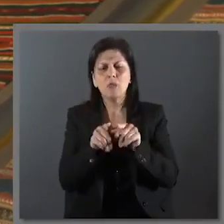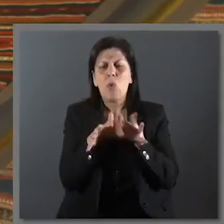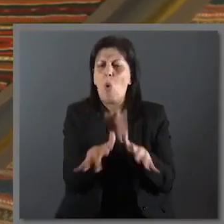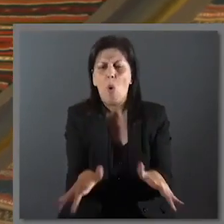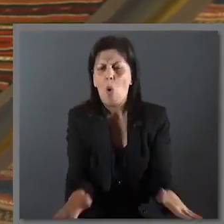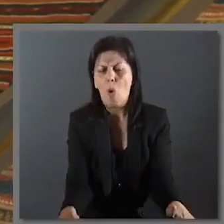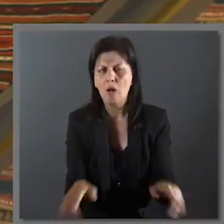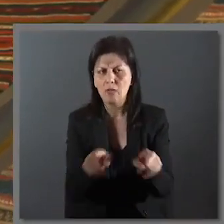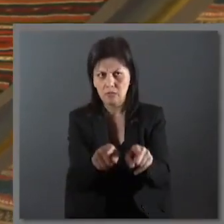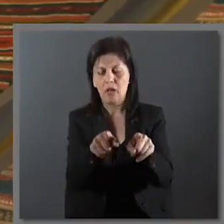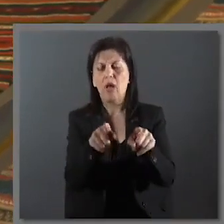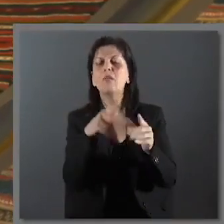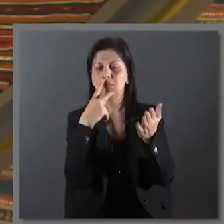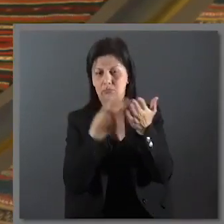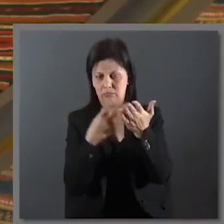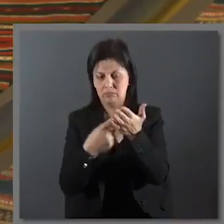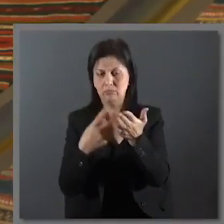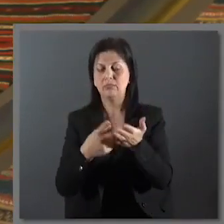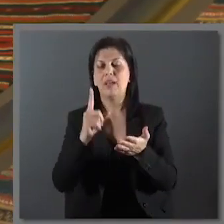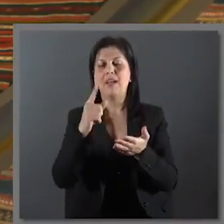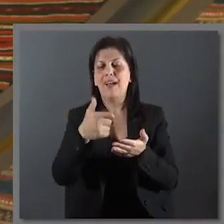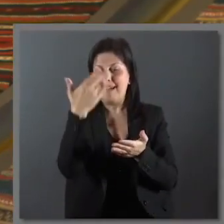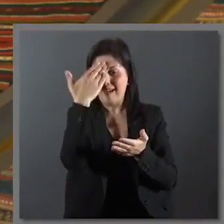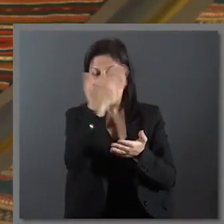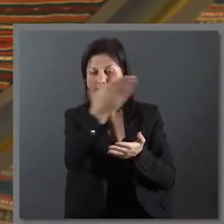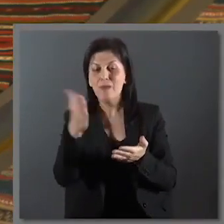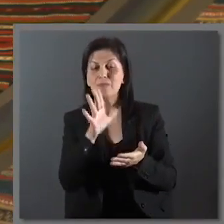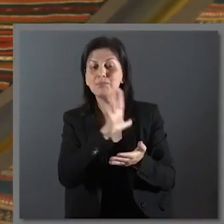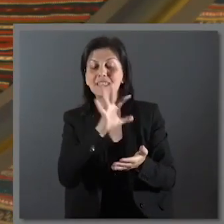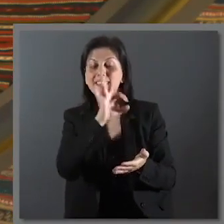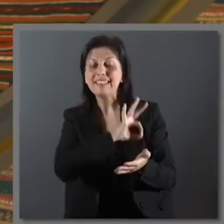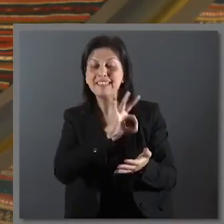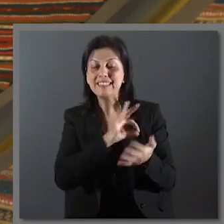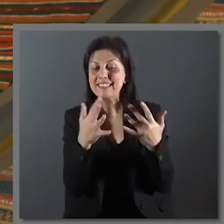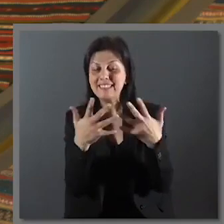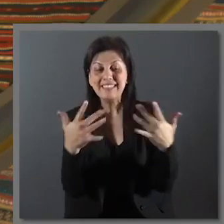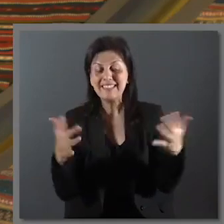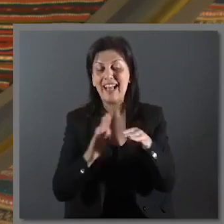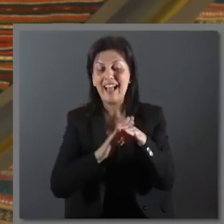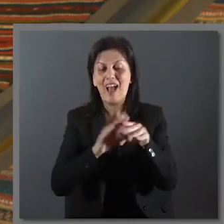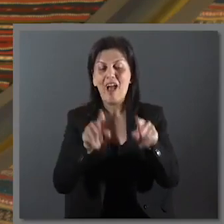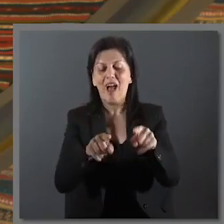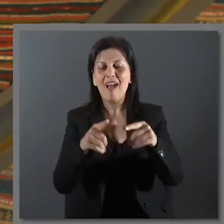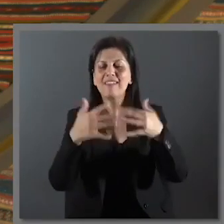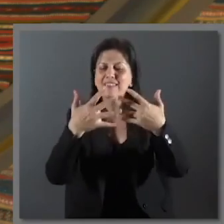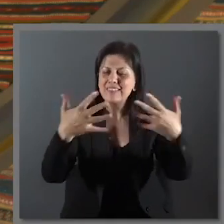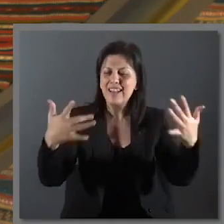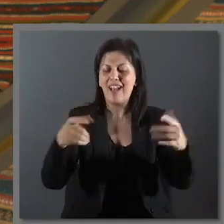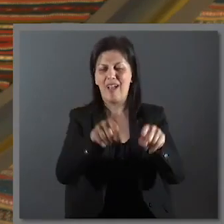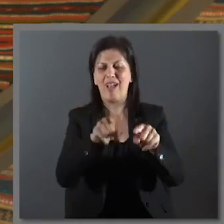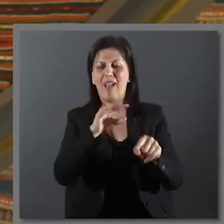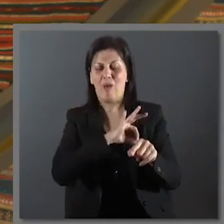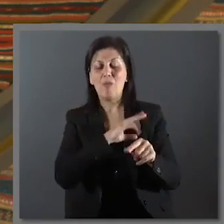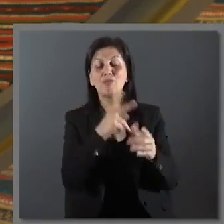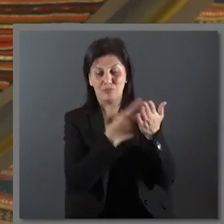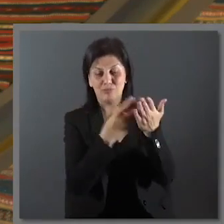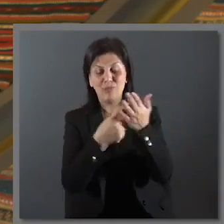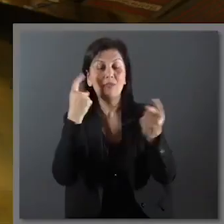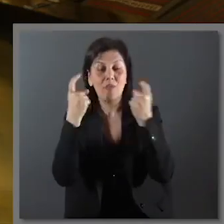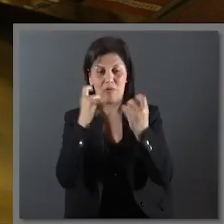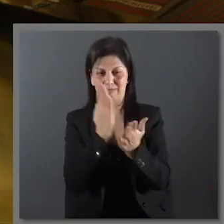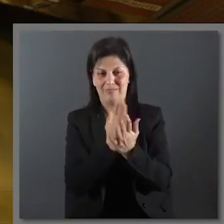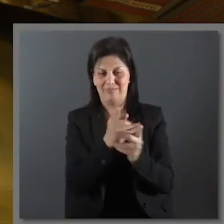sübut edən arxeoloji materiallar və xalqımızın məişətində geniş istifadə olunan xalçaçılıq məmulatları da təqdim